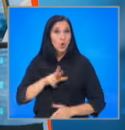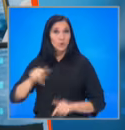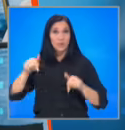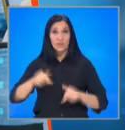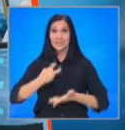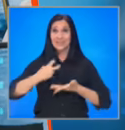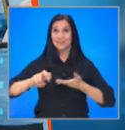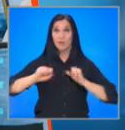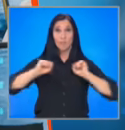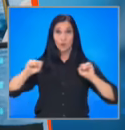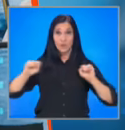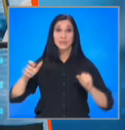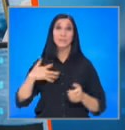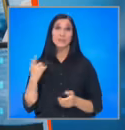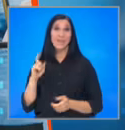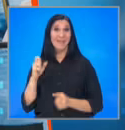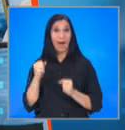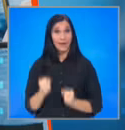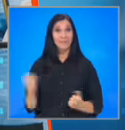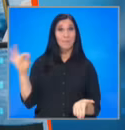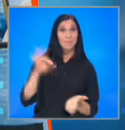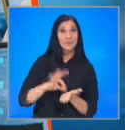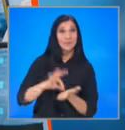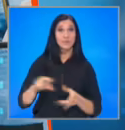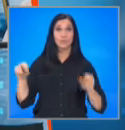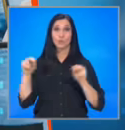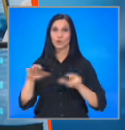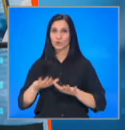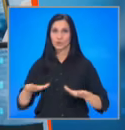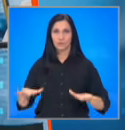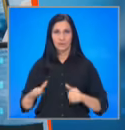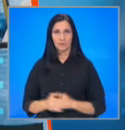на протест, за да поискат гаранции за присъствено обучение на децата.